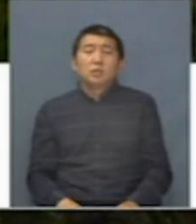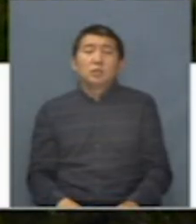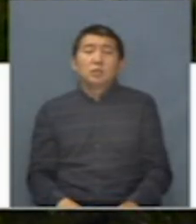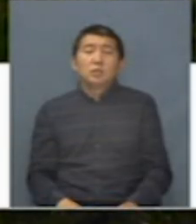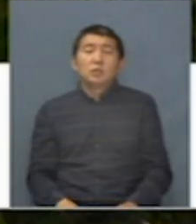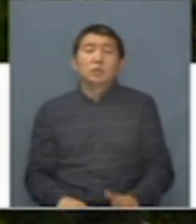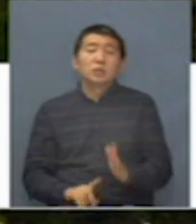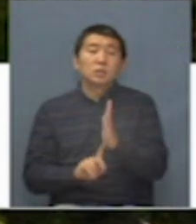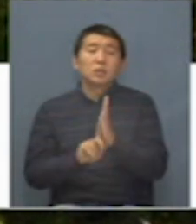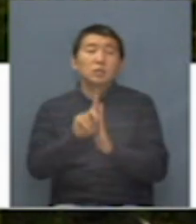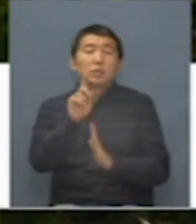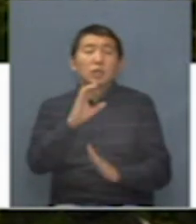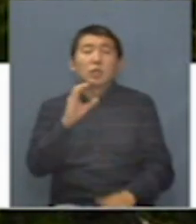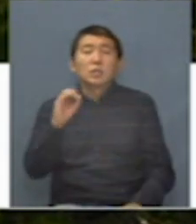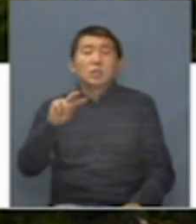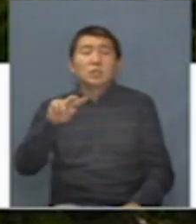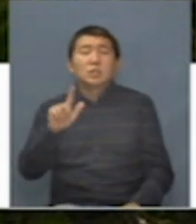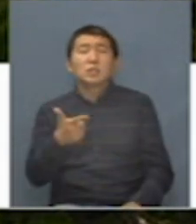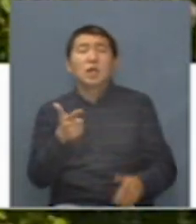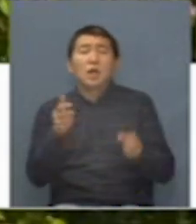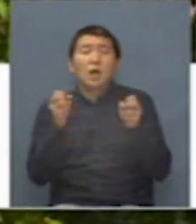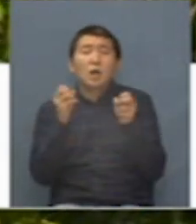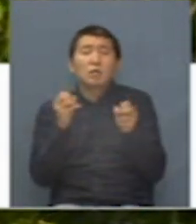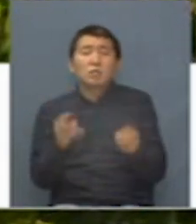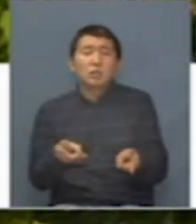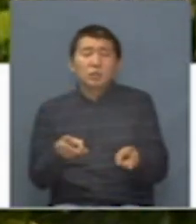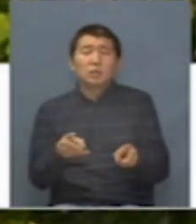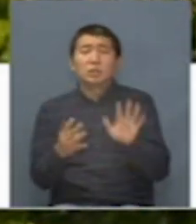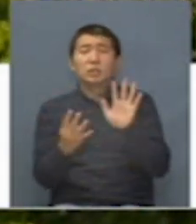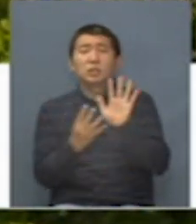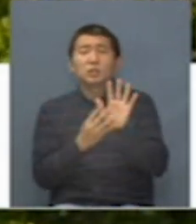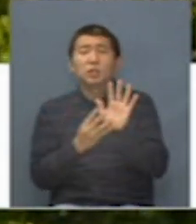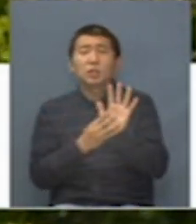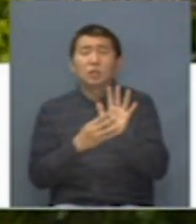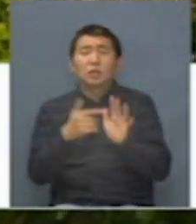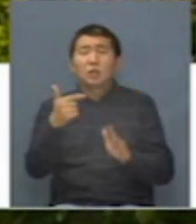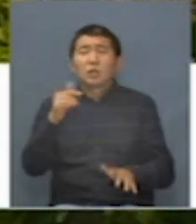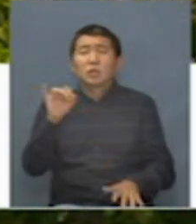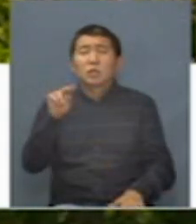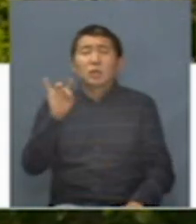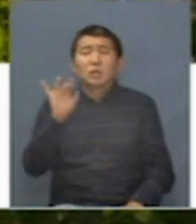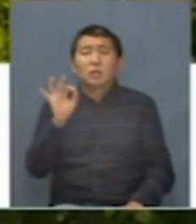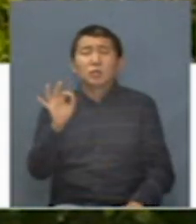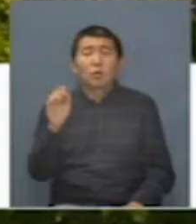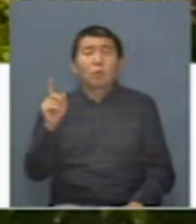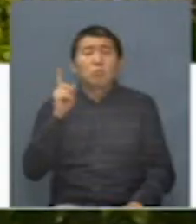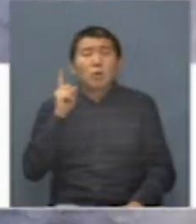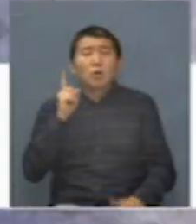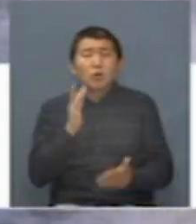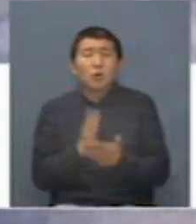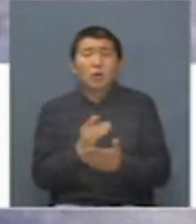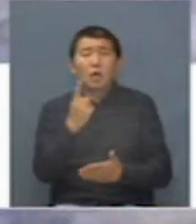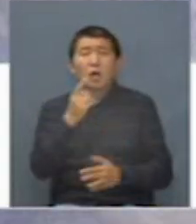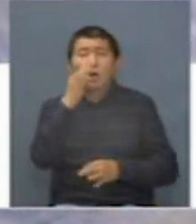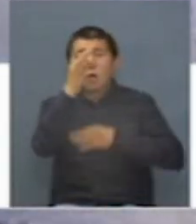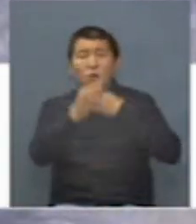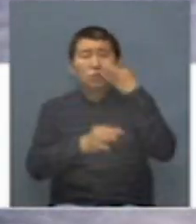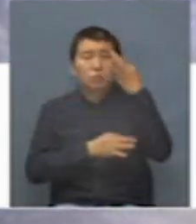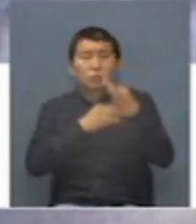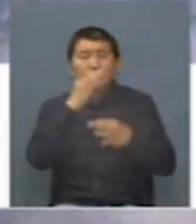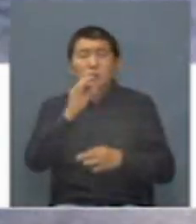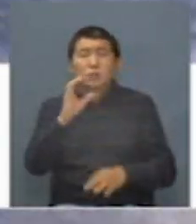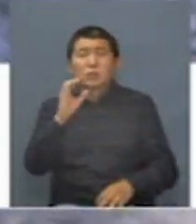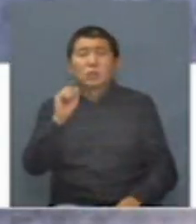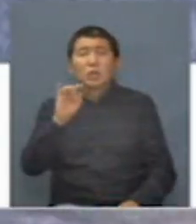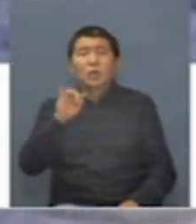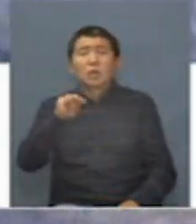С начала селеопасного периода по области функционируют 9 гидропостов сезонного характера и один круглогодичный гидропост на реке